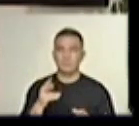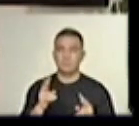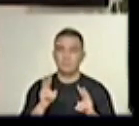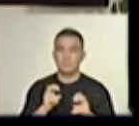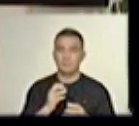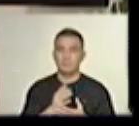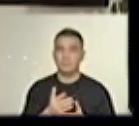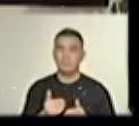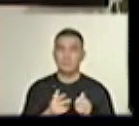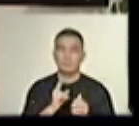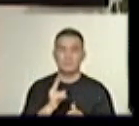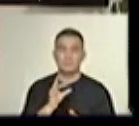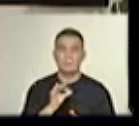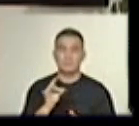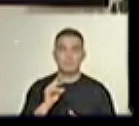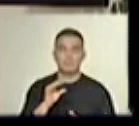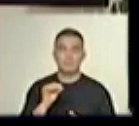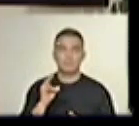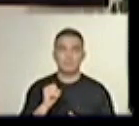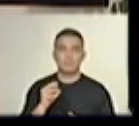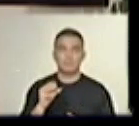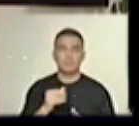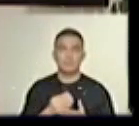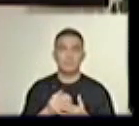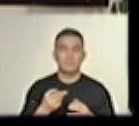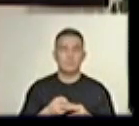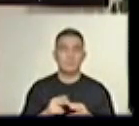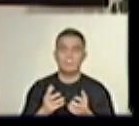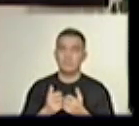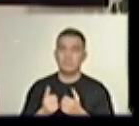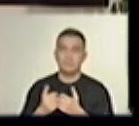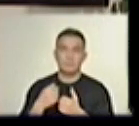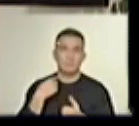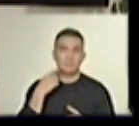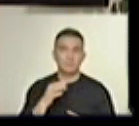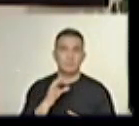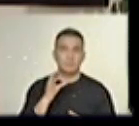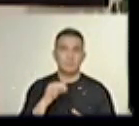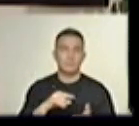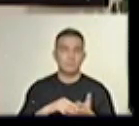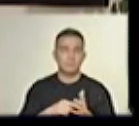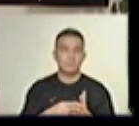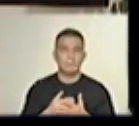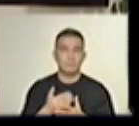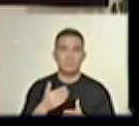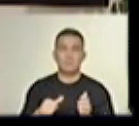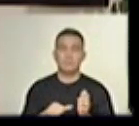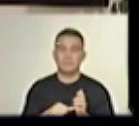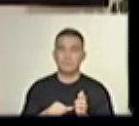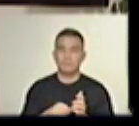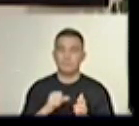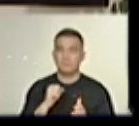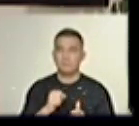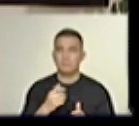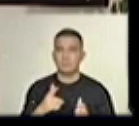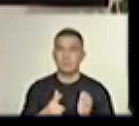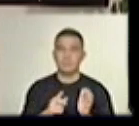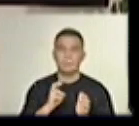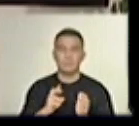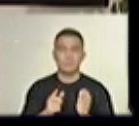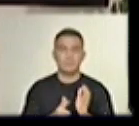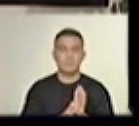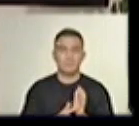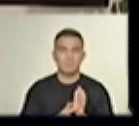734-masala. Koordinata to'g'ri chizig'ida sanoq boshi O nuqtadan A 6, B minus 7,